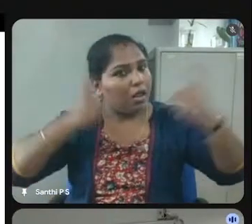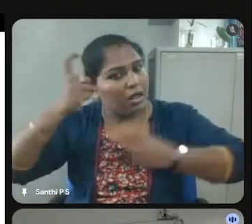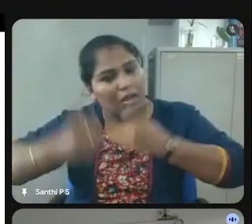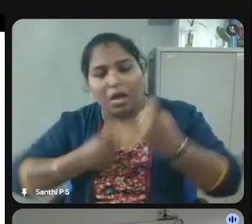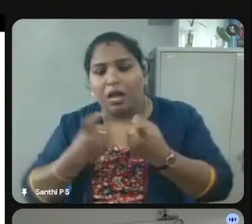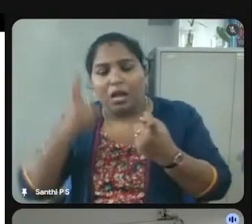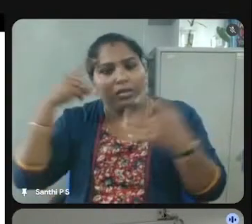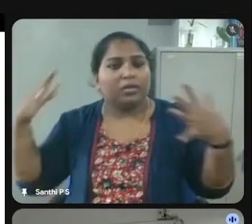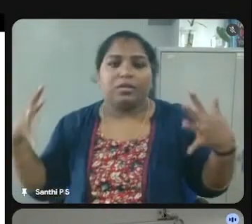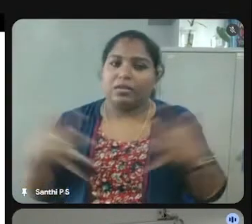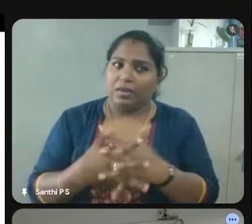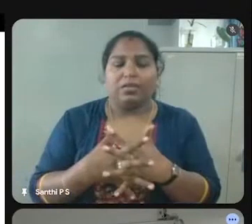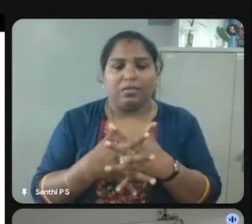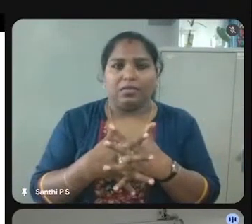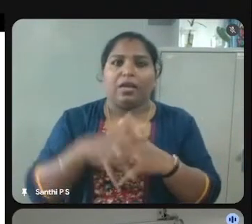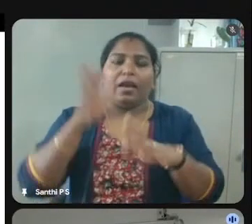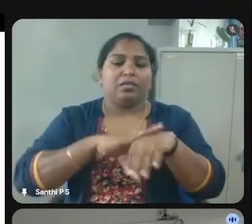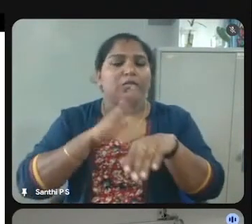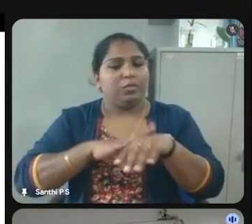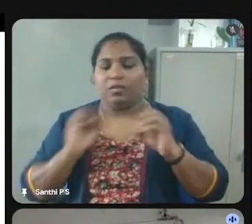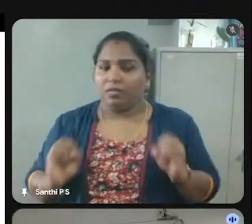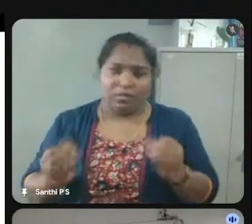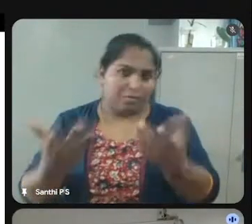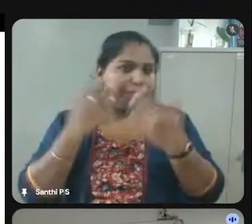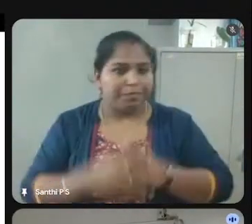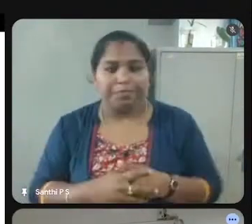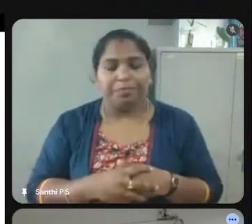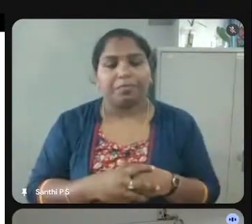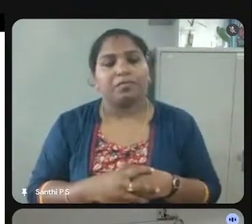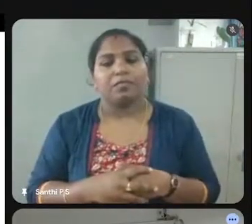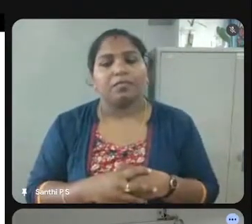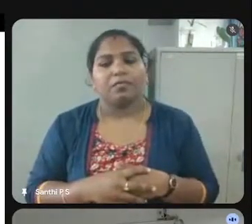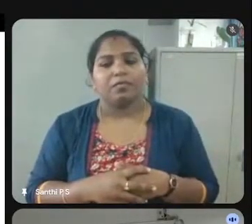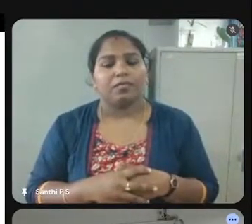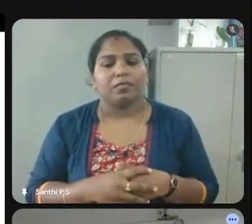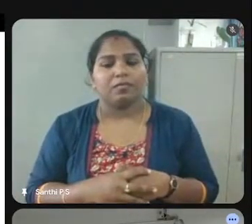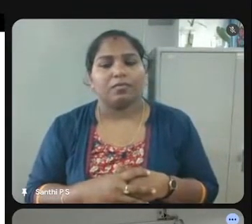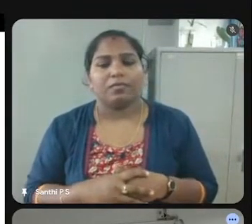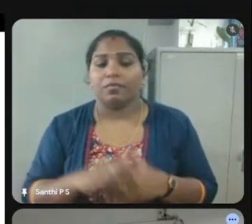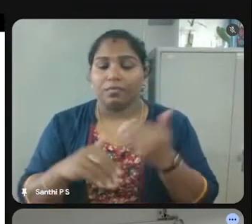അമിത സമ്മർദ്ദത്തിൽ നിൽക്കുന്ന വ്യക്തികൾക്ക് ബാധിക്കപ്പെടാനുള്ള സാധ്യതയുണ്ട്. അതുപോലെ തന്നെ